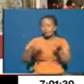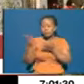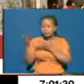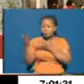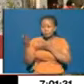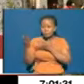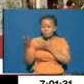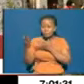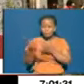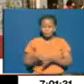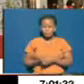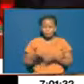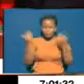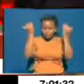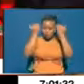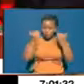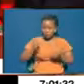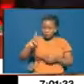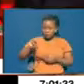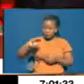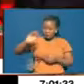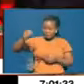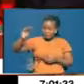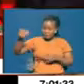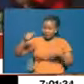Mahakama za milimani leo asubuhi.